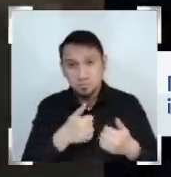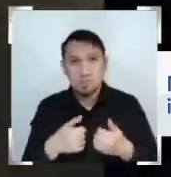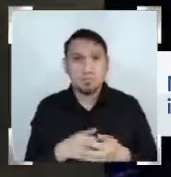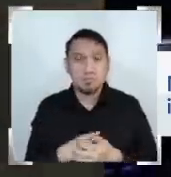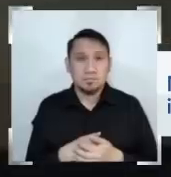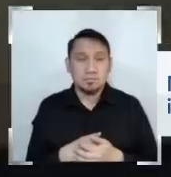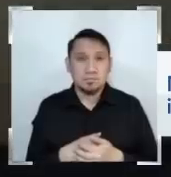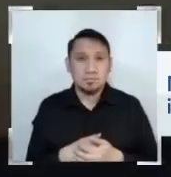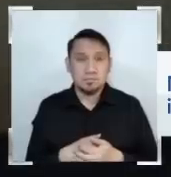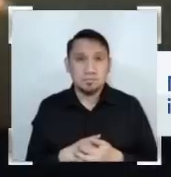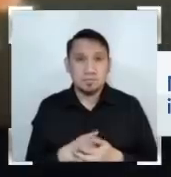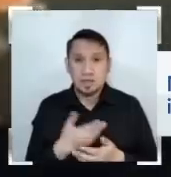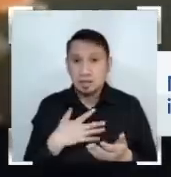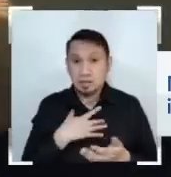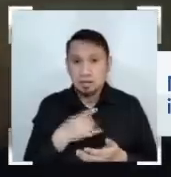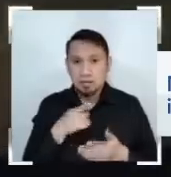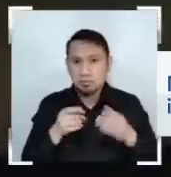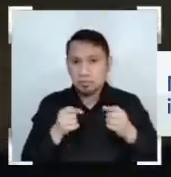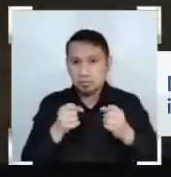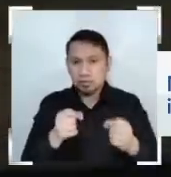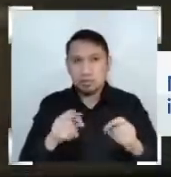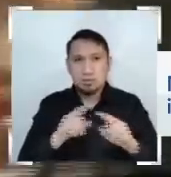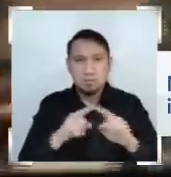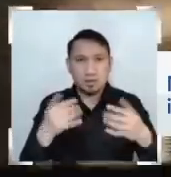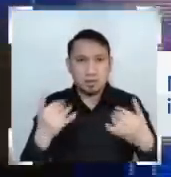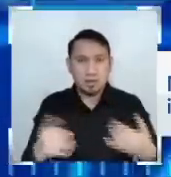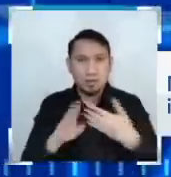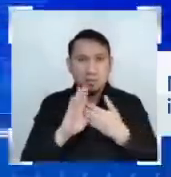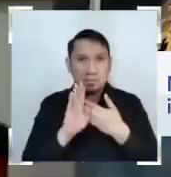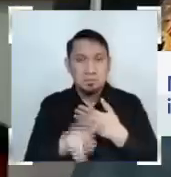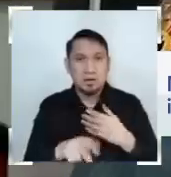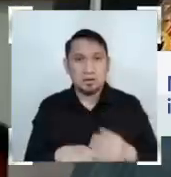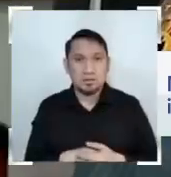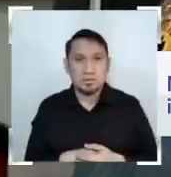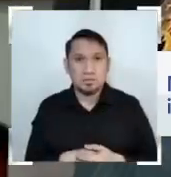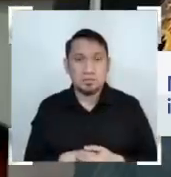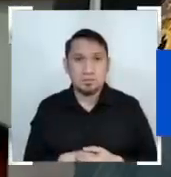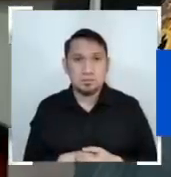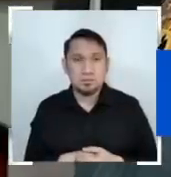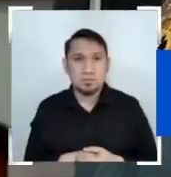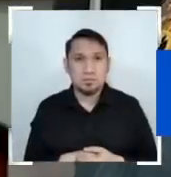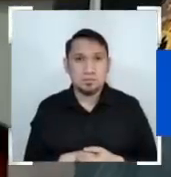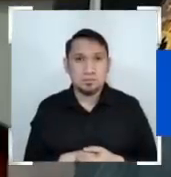Highway. Pero ngayon, tila nagbabalik. Sa tingin ko po ay ano po ito,